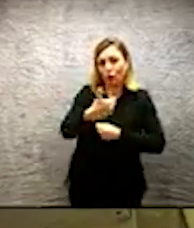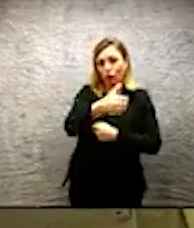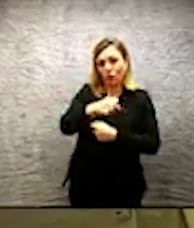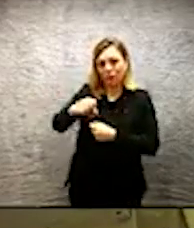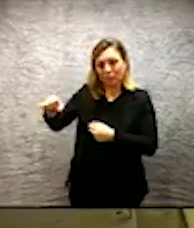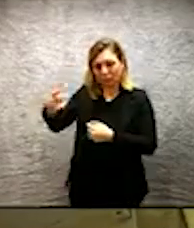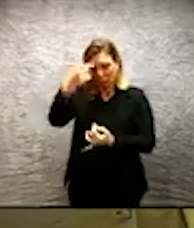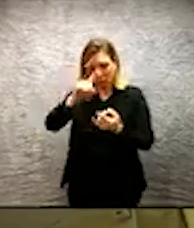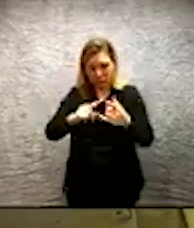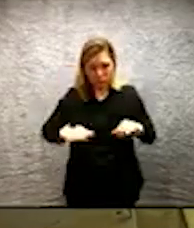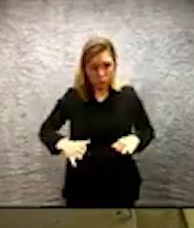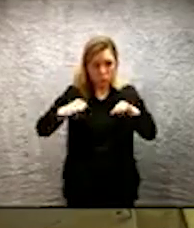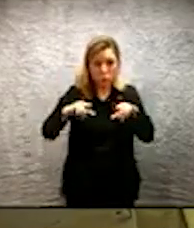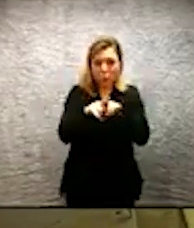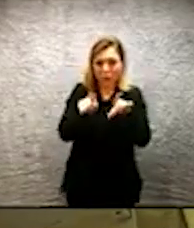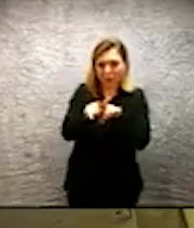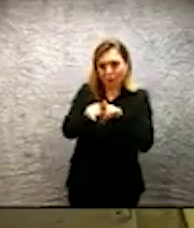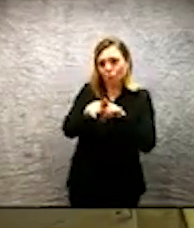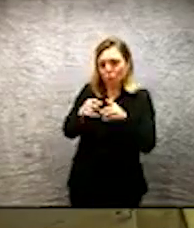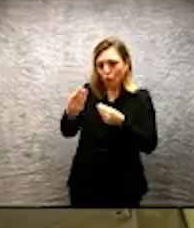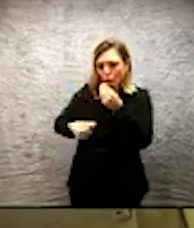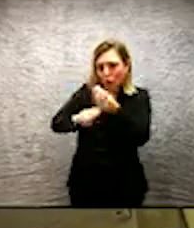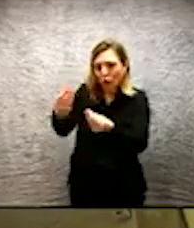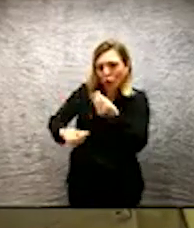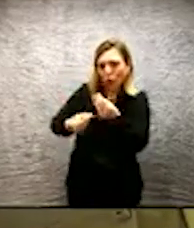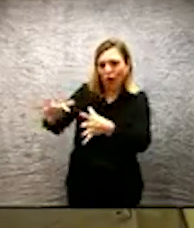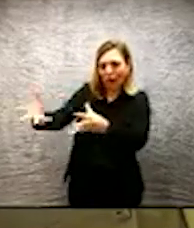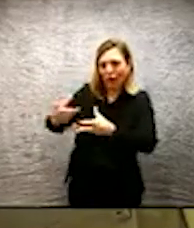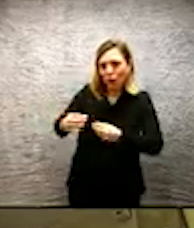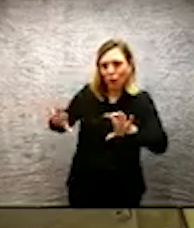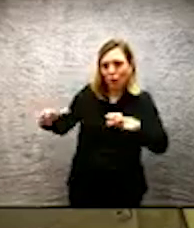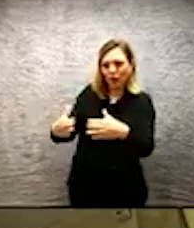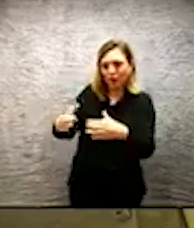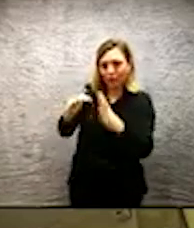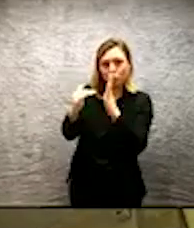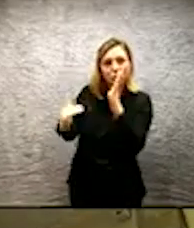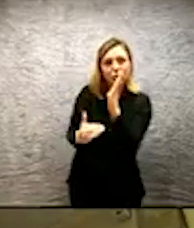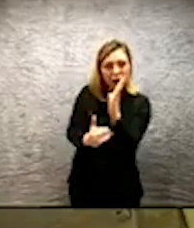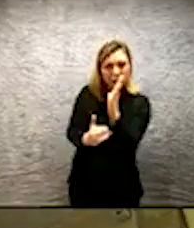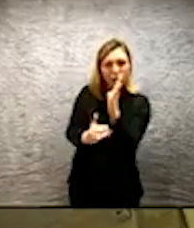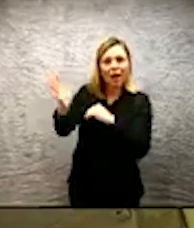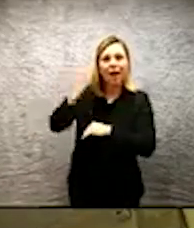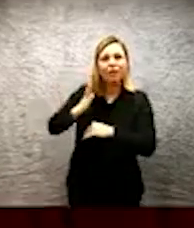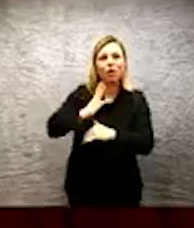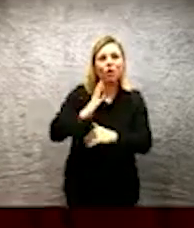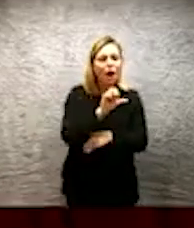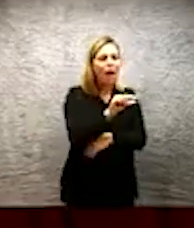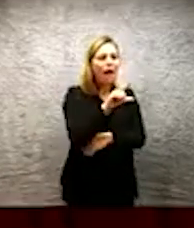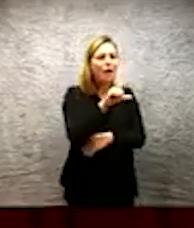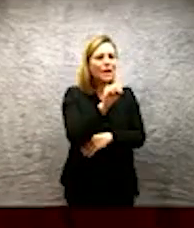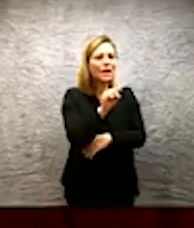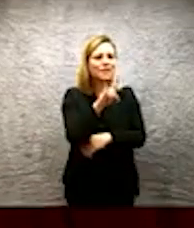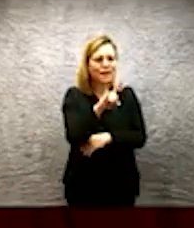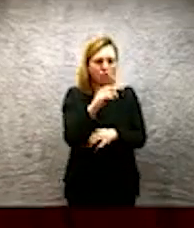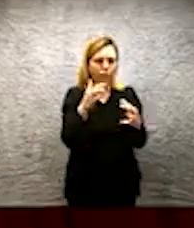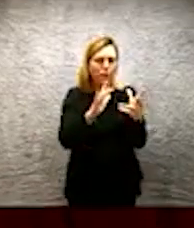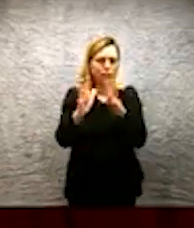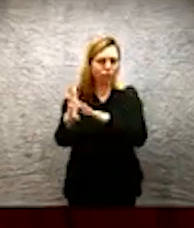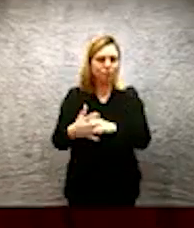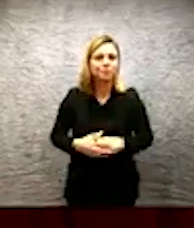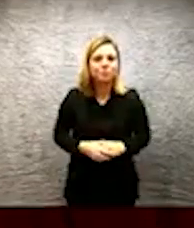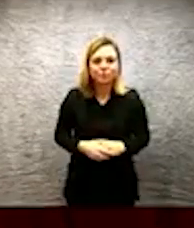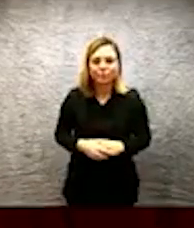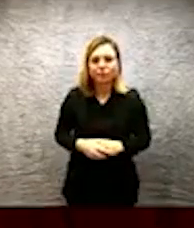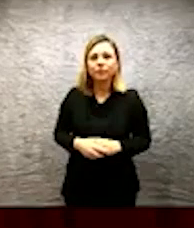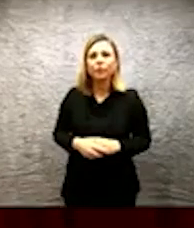fonctionnement des accueils collectifs de mineurs ACM, avant appelés ALSH.